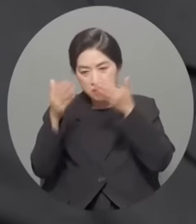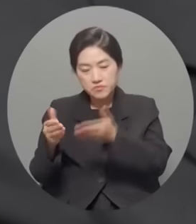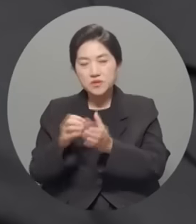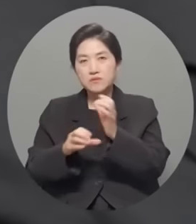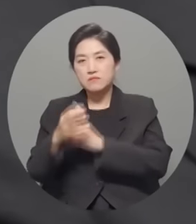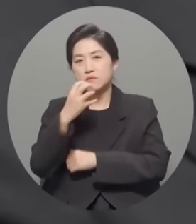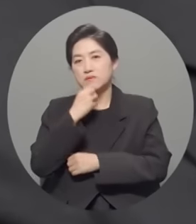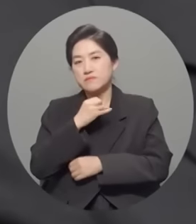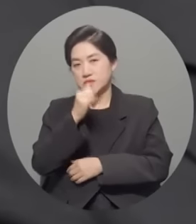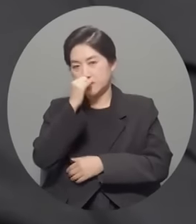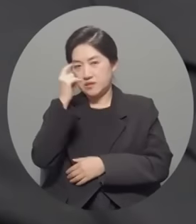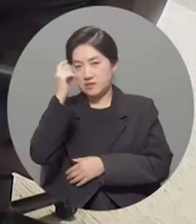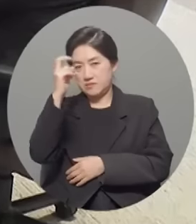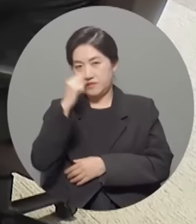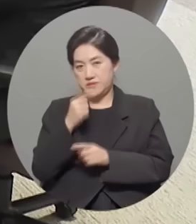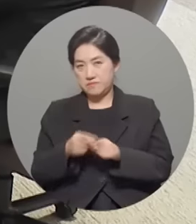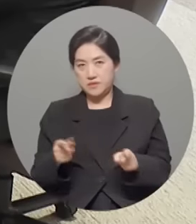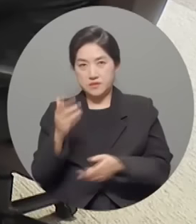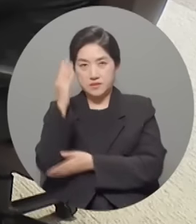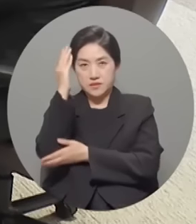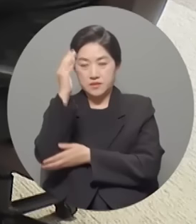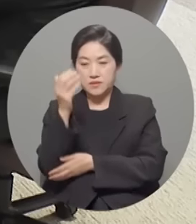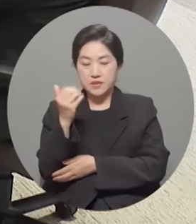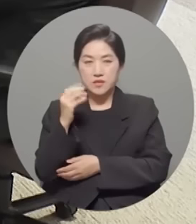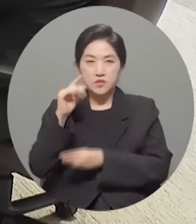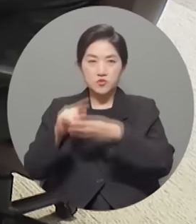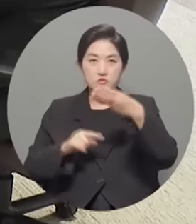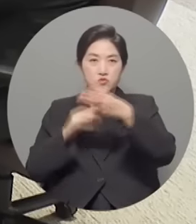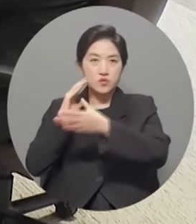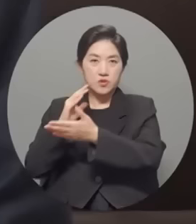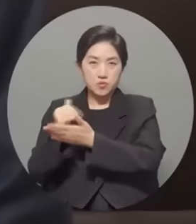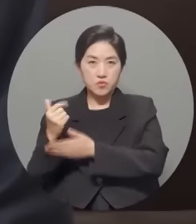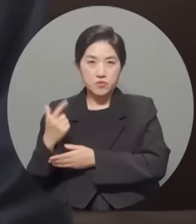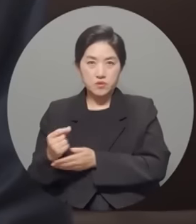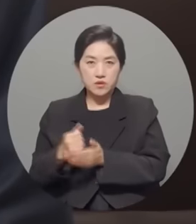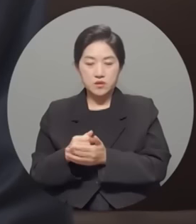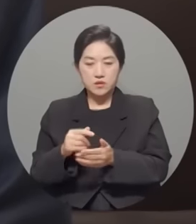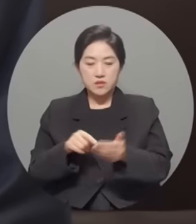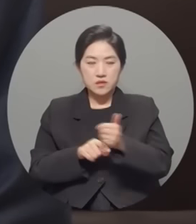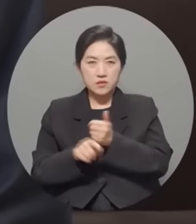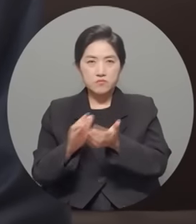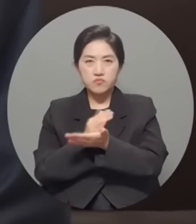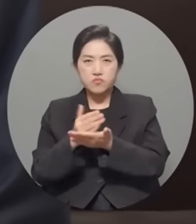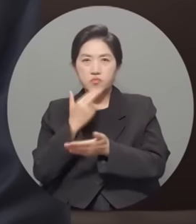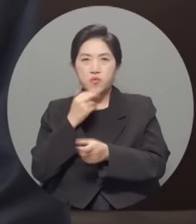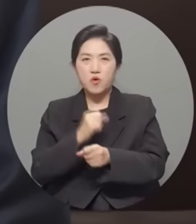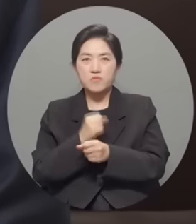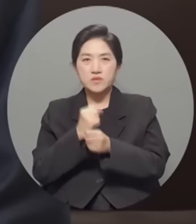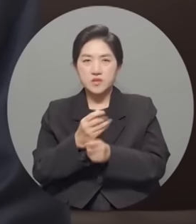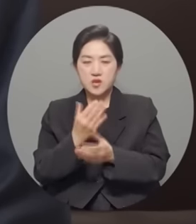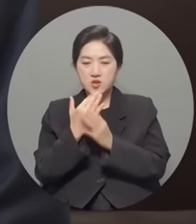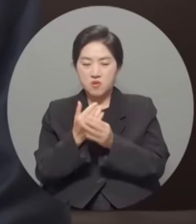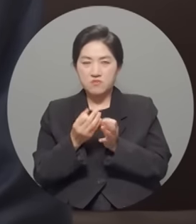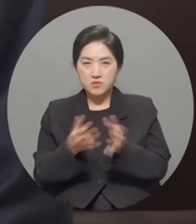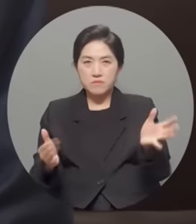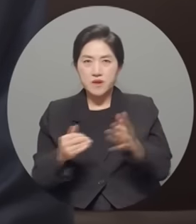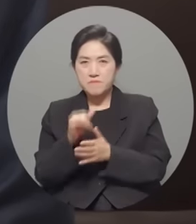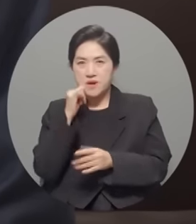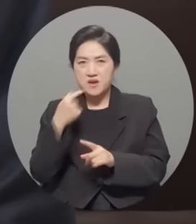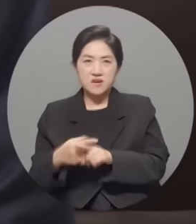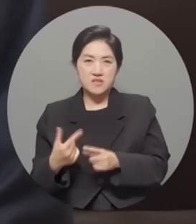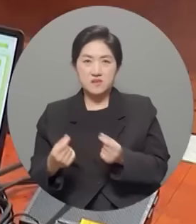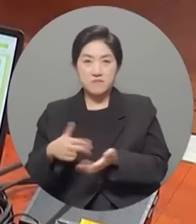의미 있을 것이라고 했습니다. 앞서 윤석열 대통령 역시 무분별한 현금 지원은 마약과 같은 것이라는 입장을